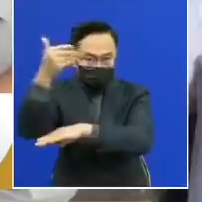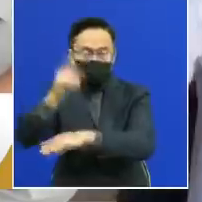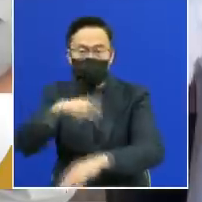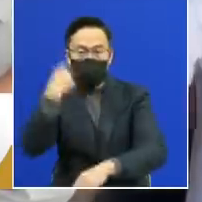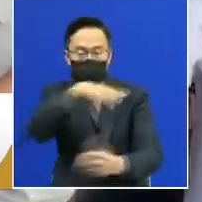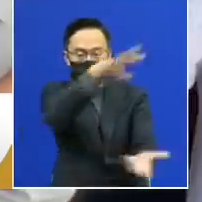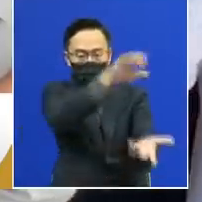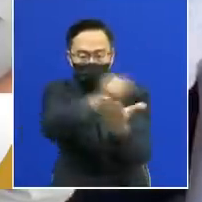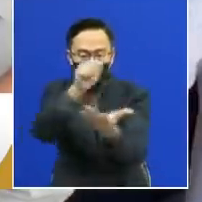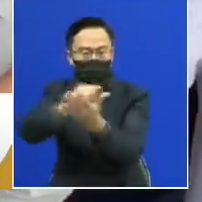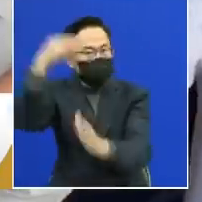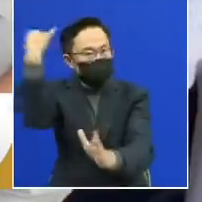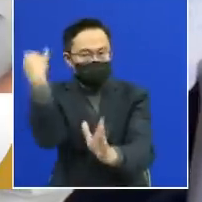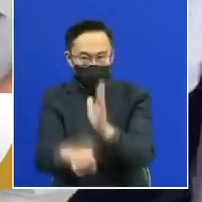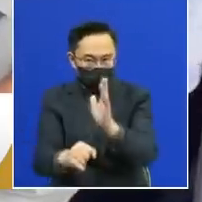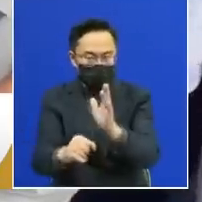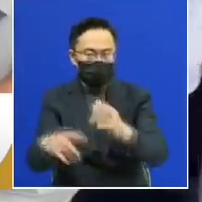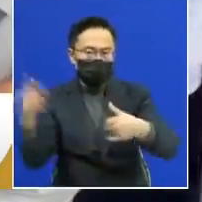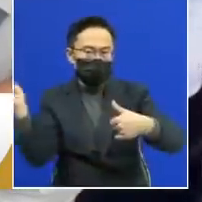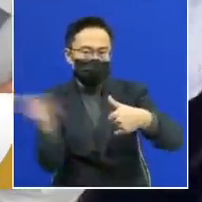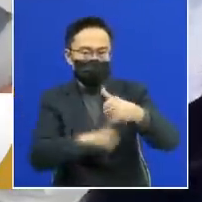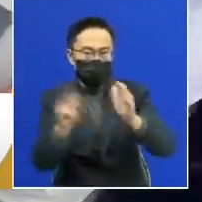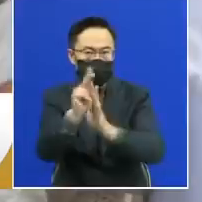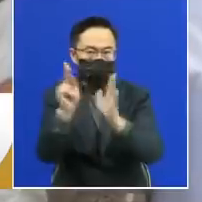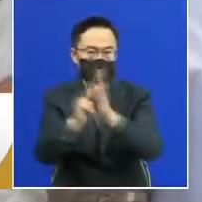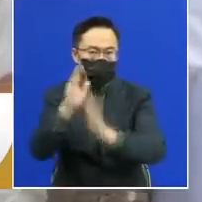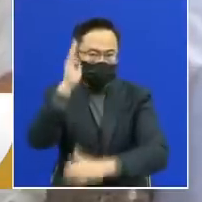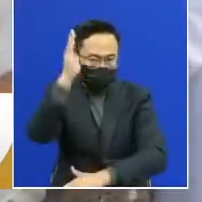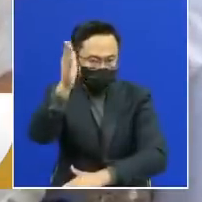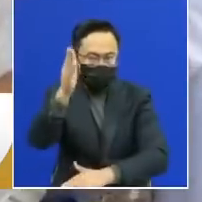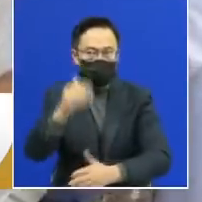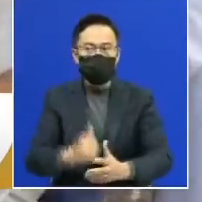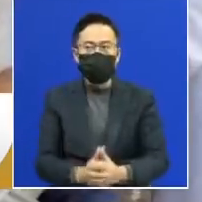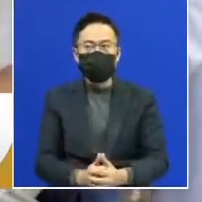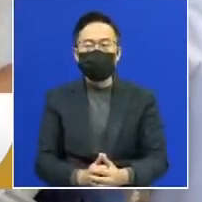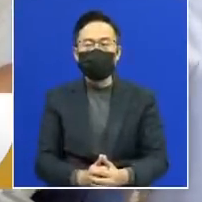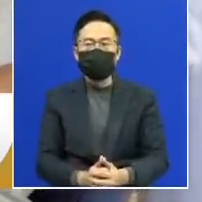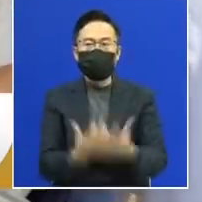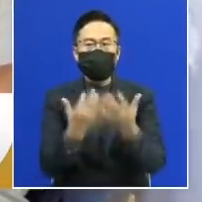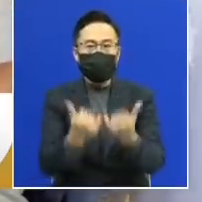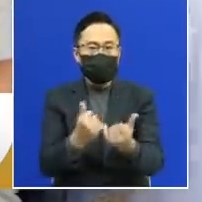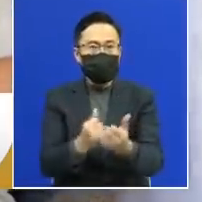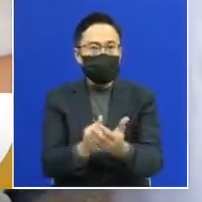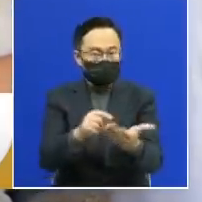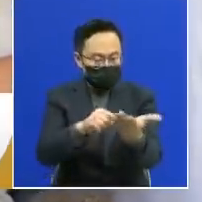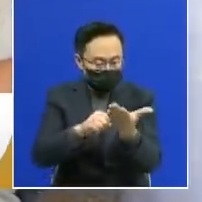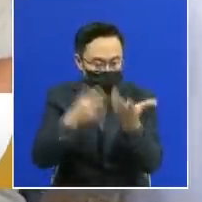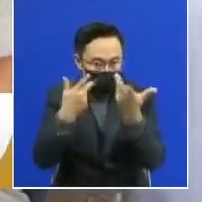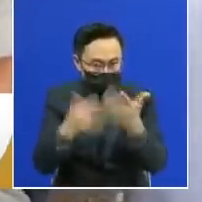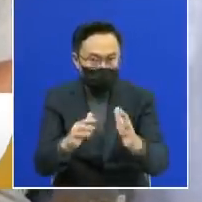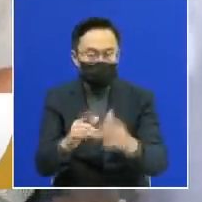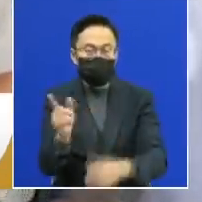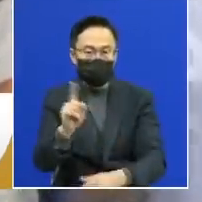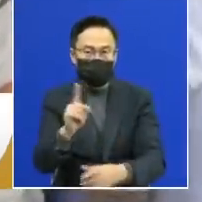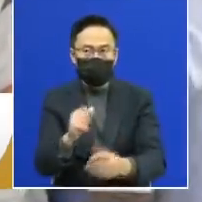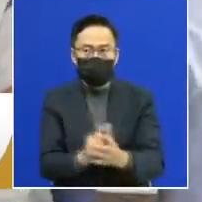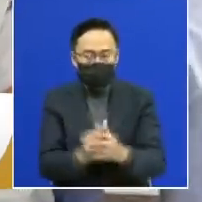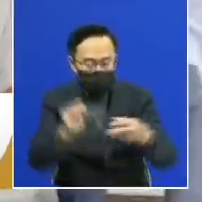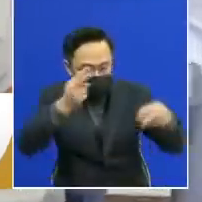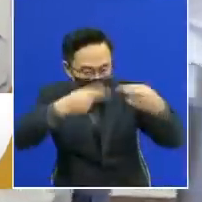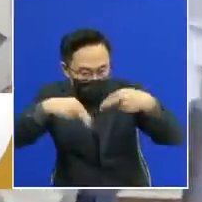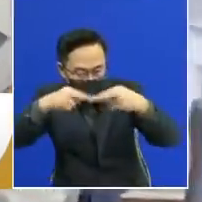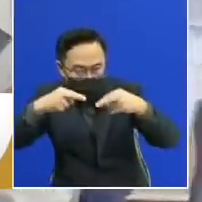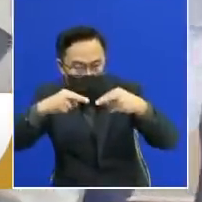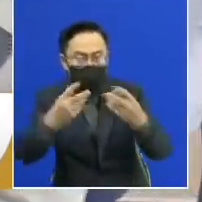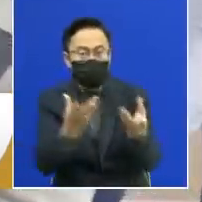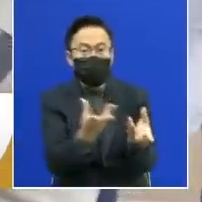ต่อไปไปฟังรัฐมนตรีพูดเรื่องนี้ฮะ ก็ได้รับรายงานมานะครับว่ามีการได้สอบสวนตรวจ